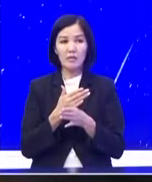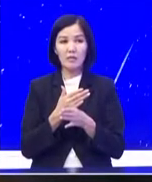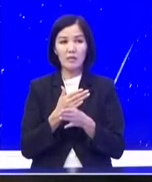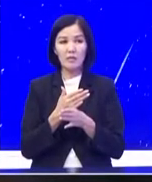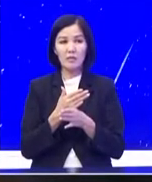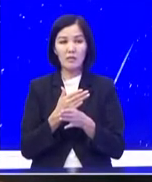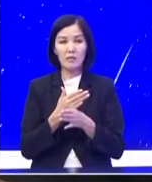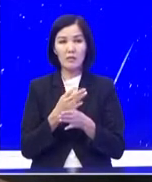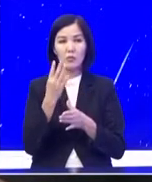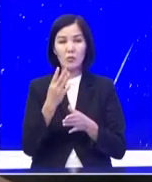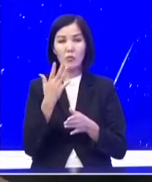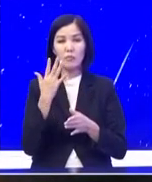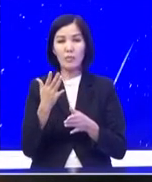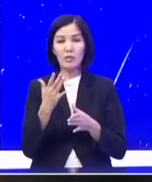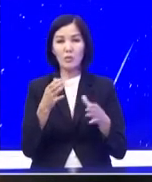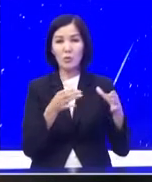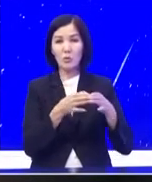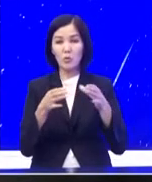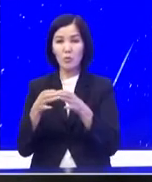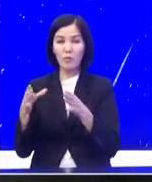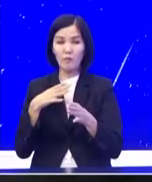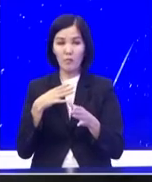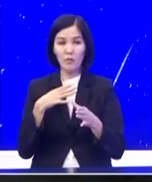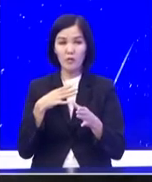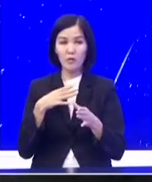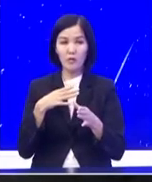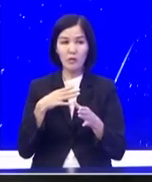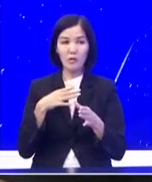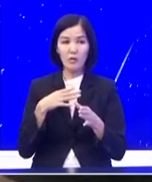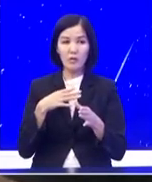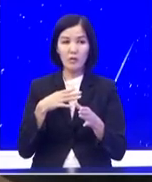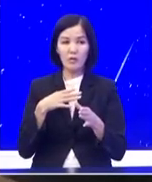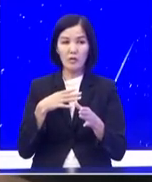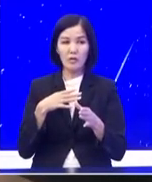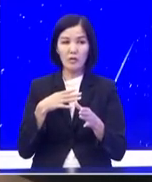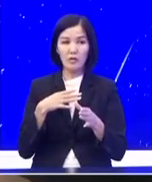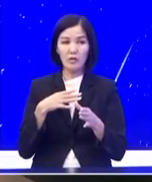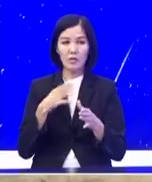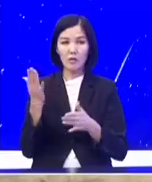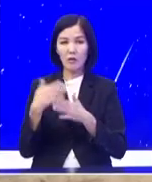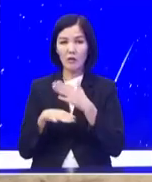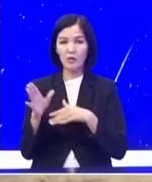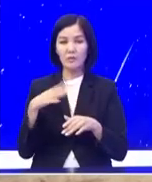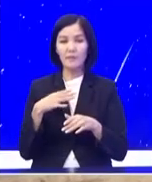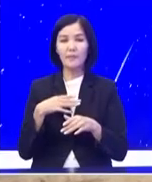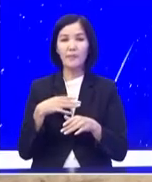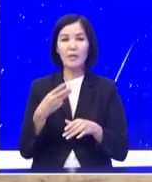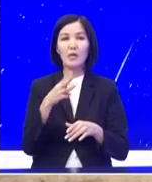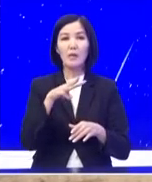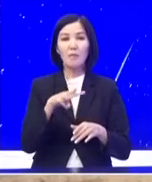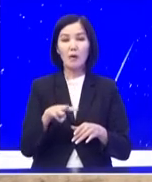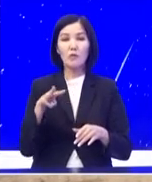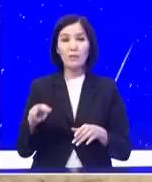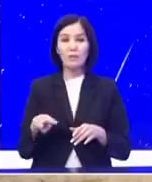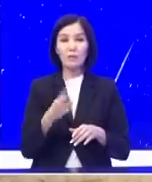жаңағы бір 4-5 группировка болды деп ойласа айтсам да болады, олар енді қашты. Иә, маусым шілде